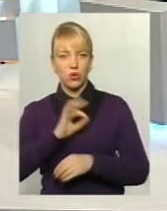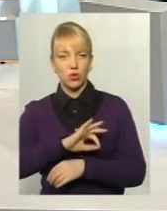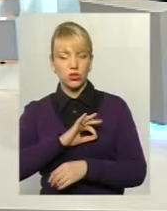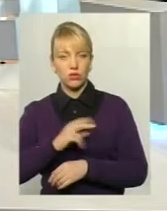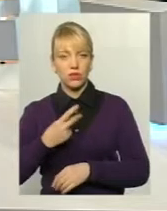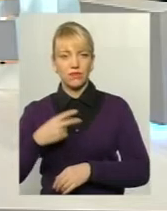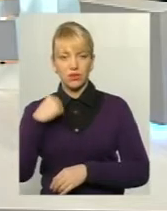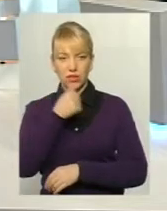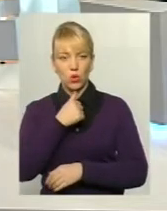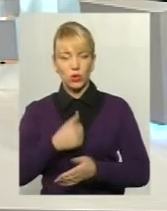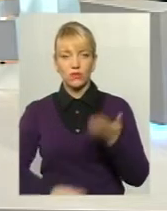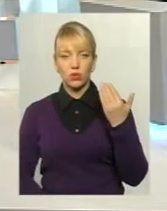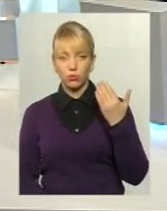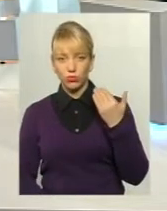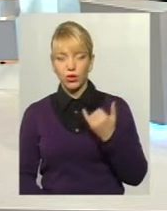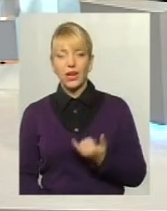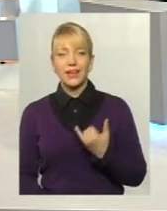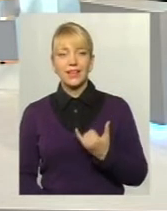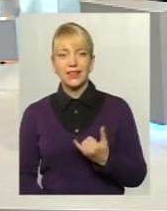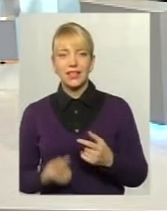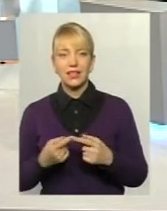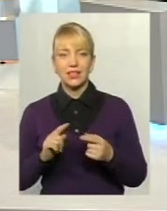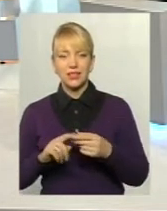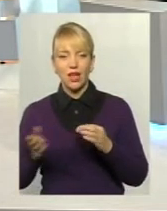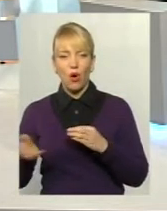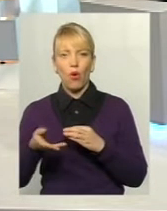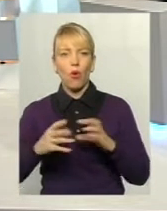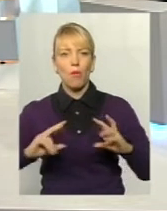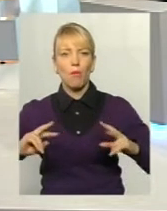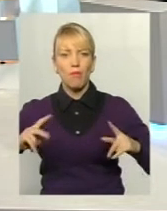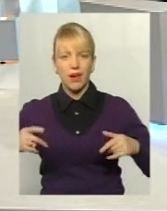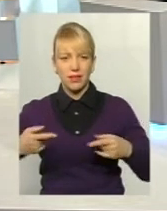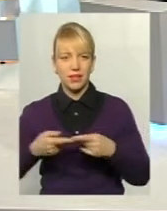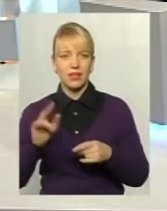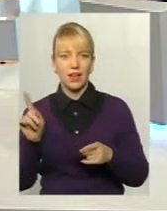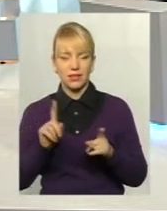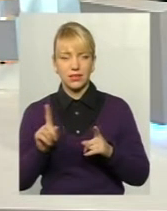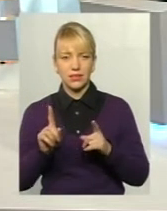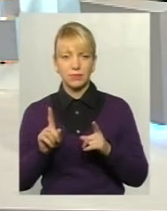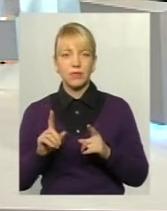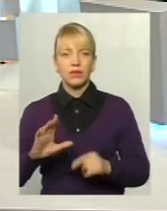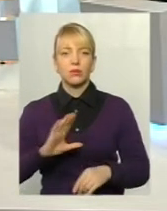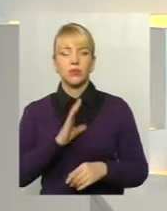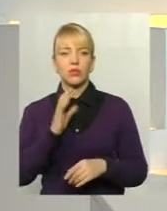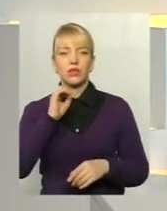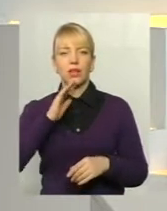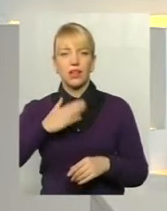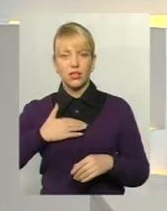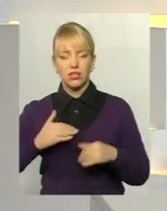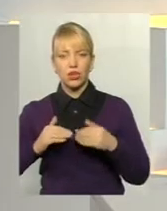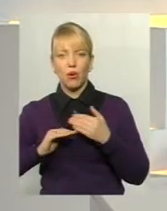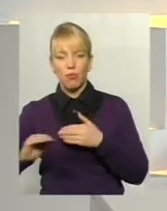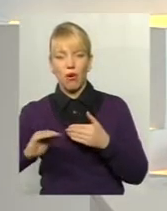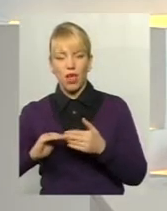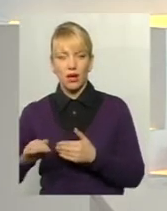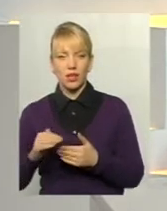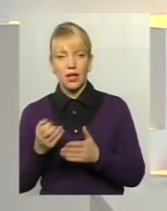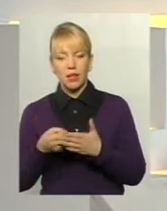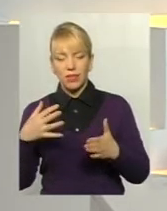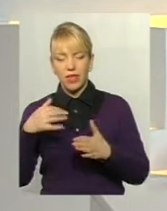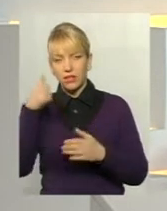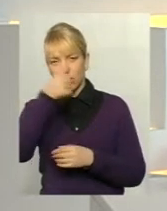20 років тому, і нині ті комбайни, які були на наших полях років